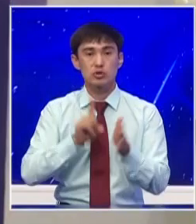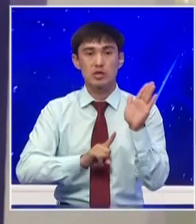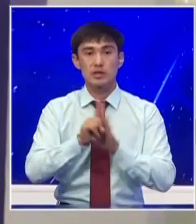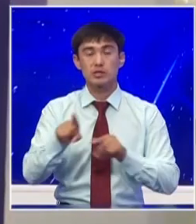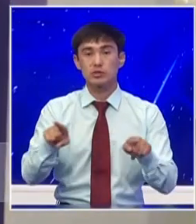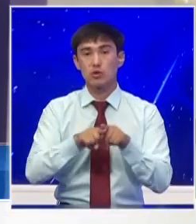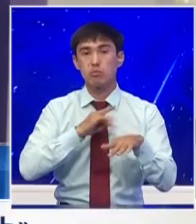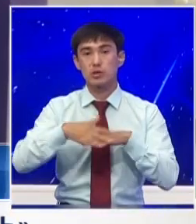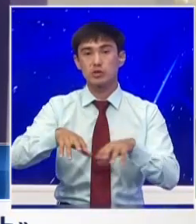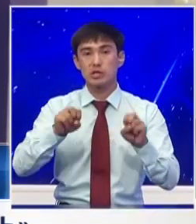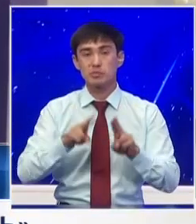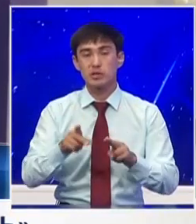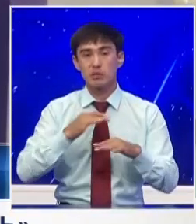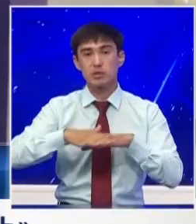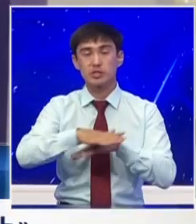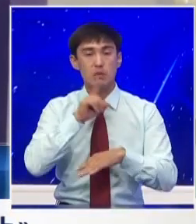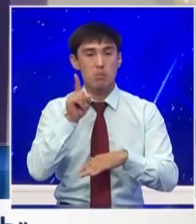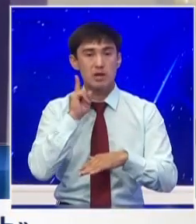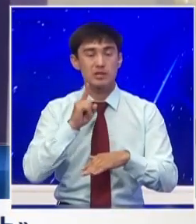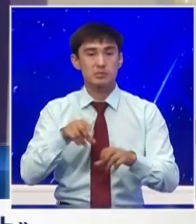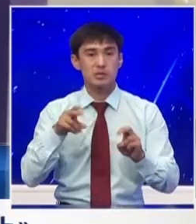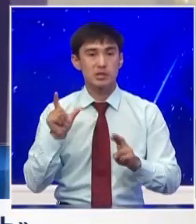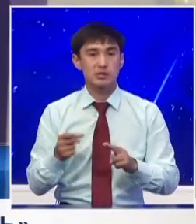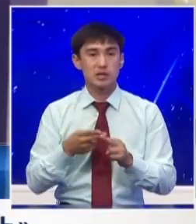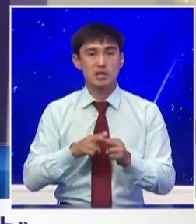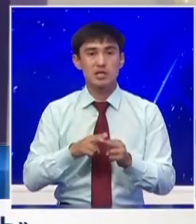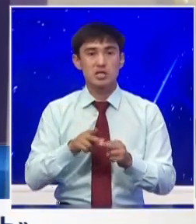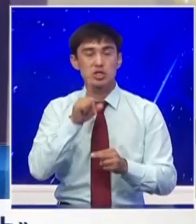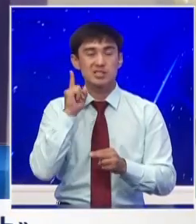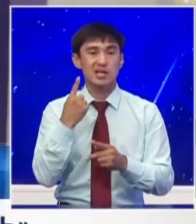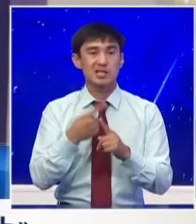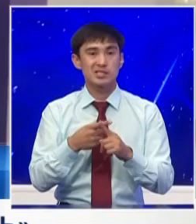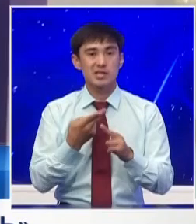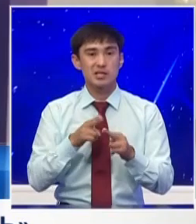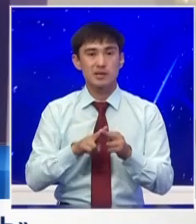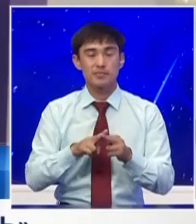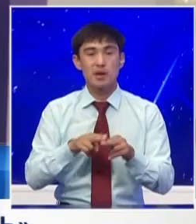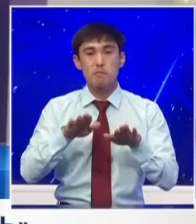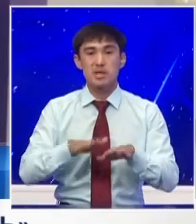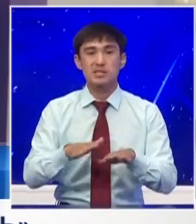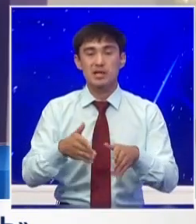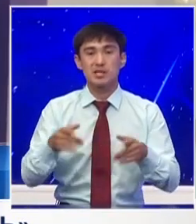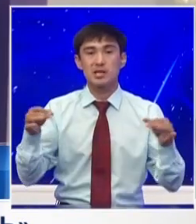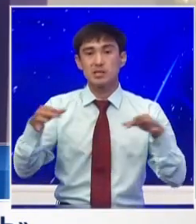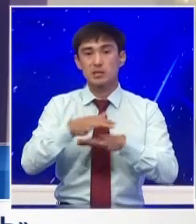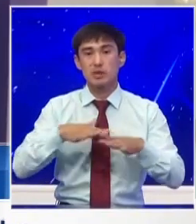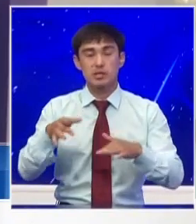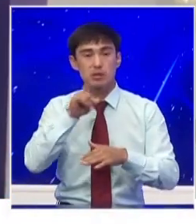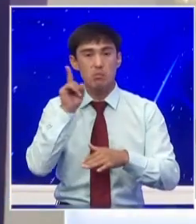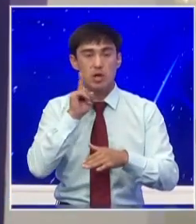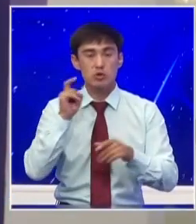такую площадку, экспертную площадку молодых экспертов, как «Жастар Икс». Это место, где собирается